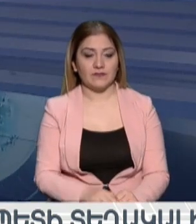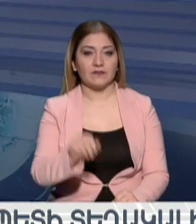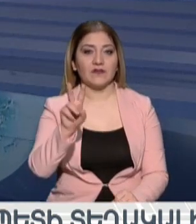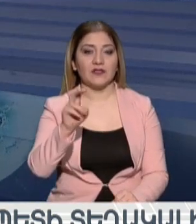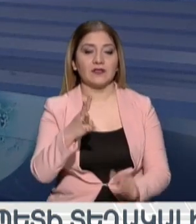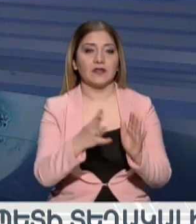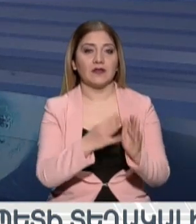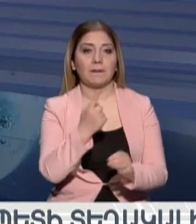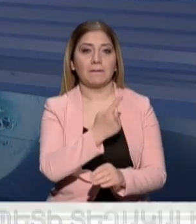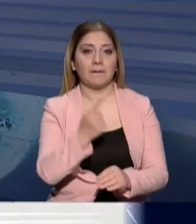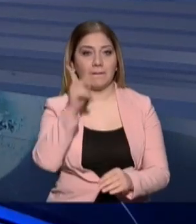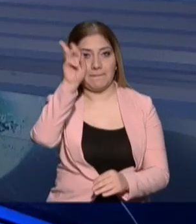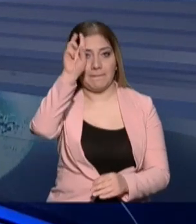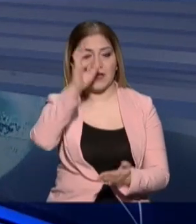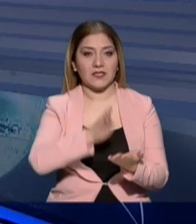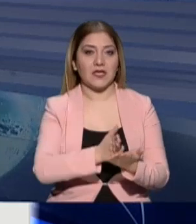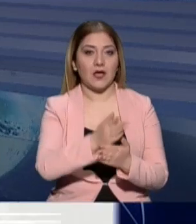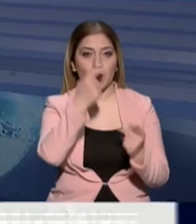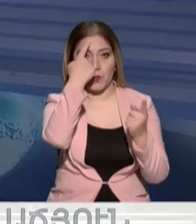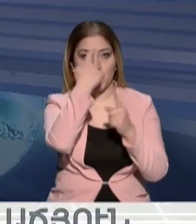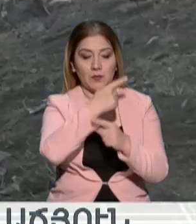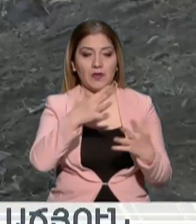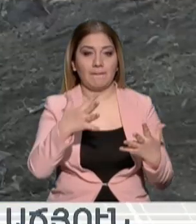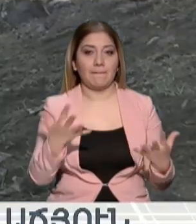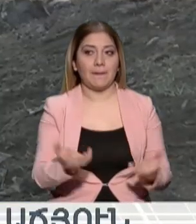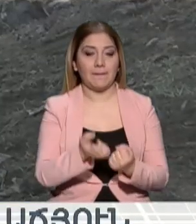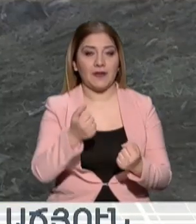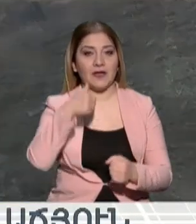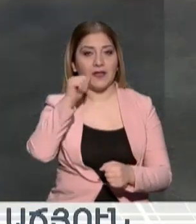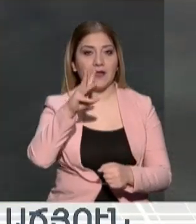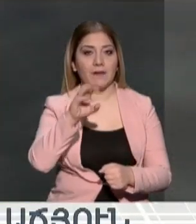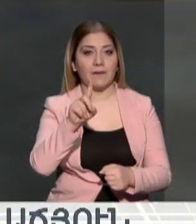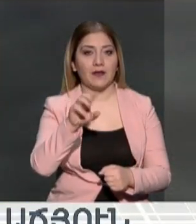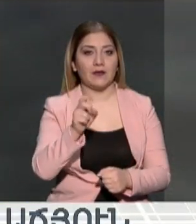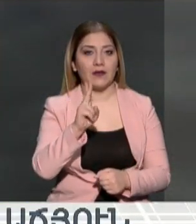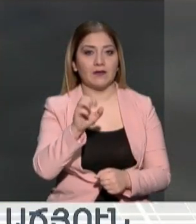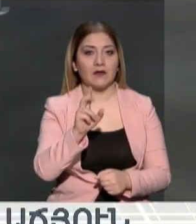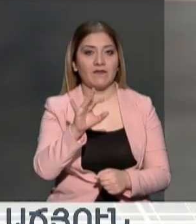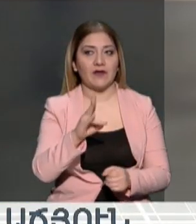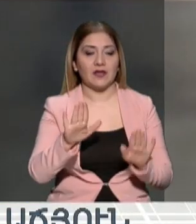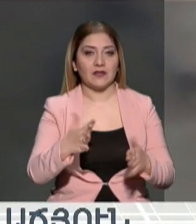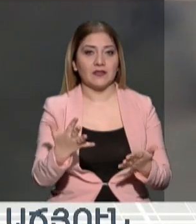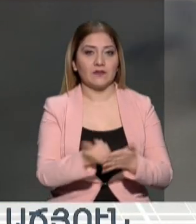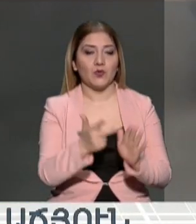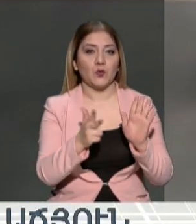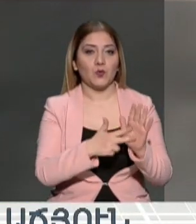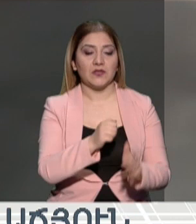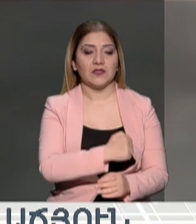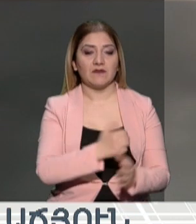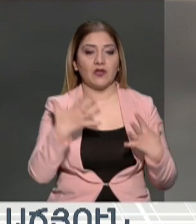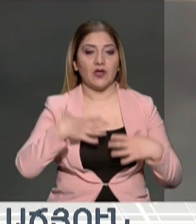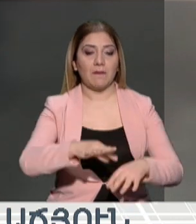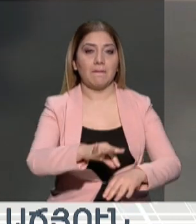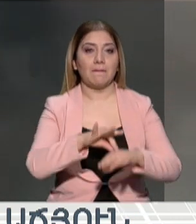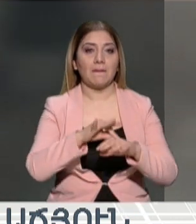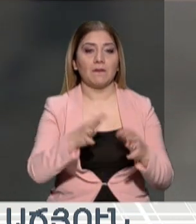Արցախի արտակարգ իրավիճակների պետական ծառայությունը հայտնել է, որ փրկարարները 3 մեխակավանի շրջանից հայտնաբերել են ևս 8 զինծառայողի